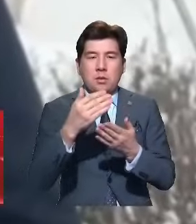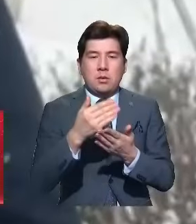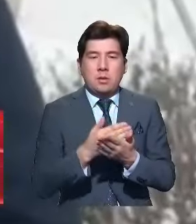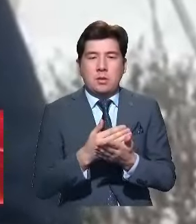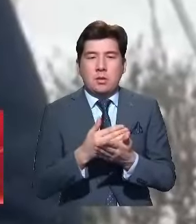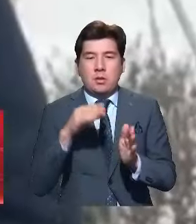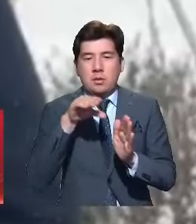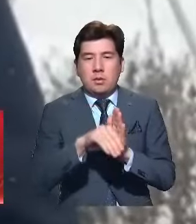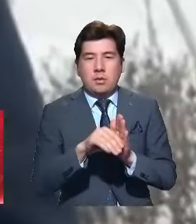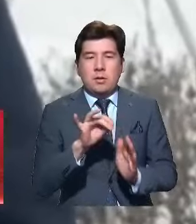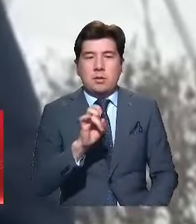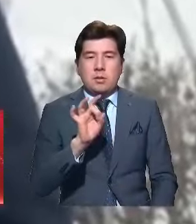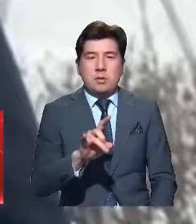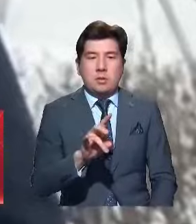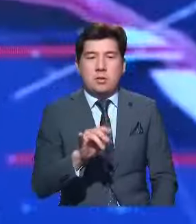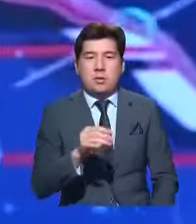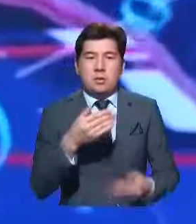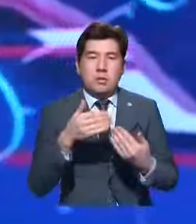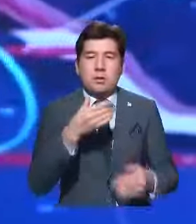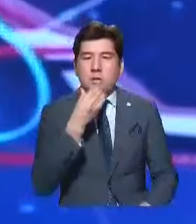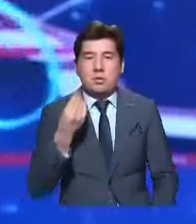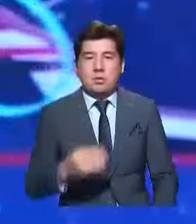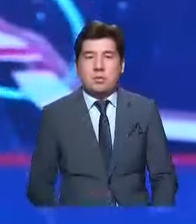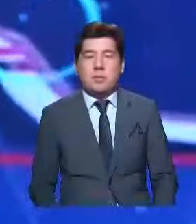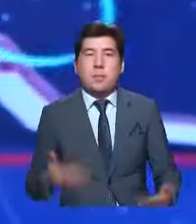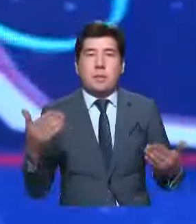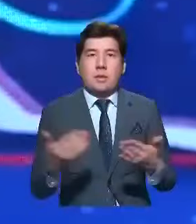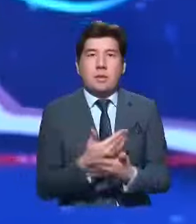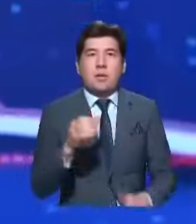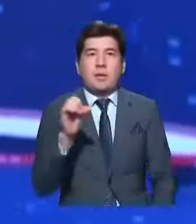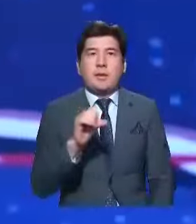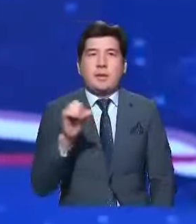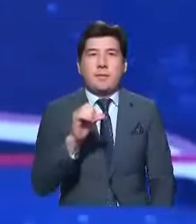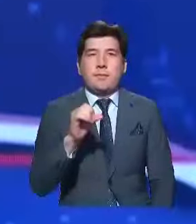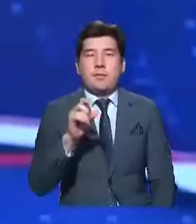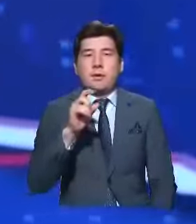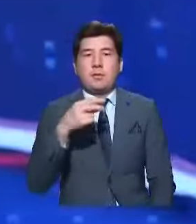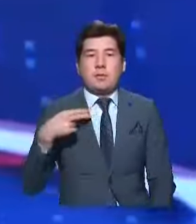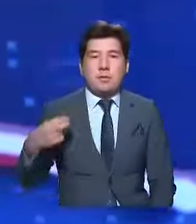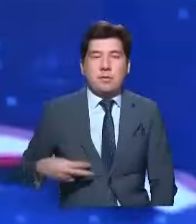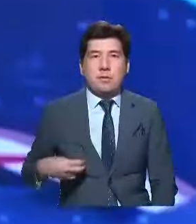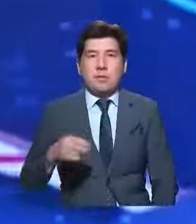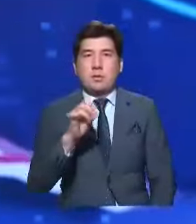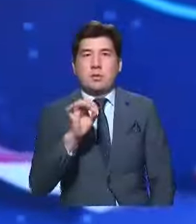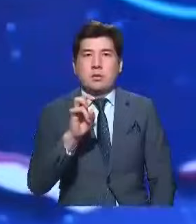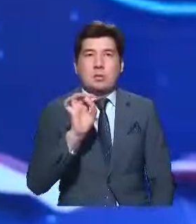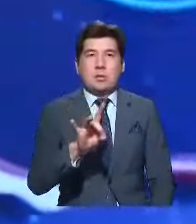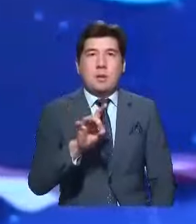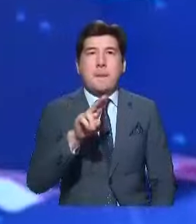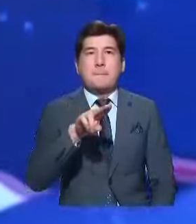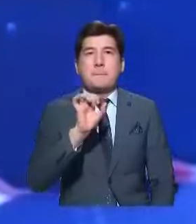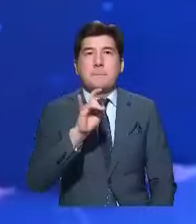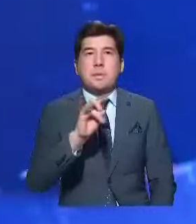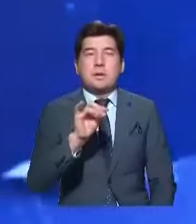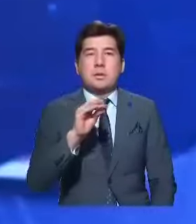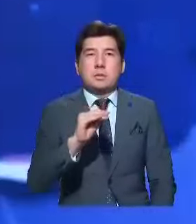при взрыве котлы не повредились. К новостям в Европе. Французские фермеры начинают снимать блокаду Парижа. Они